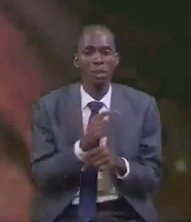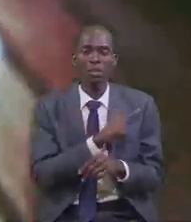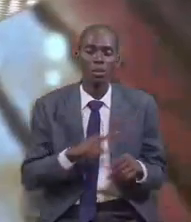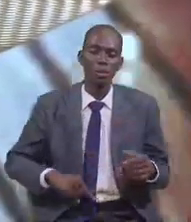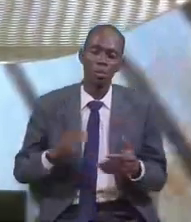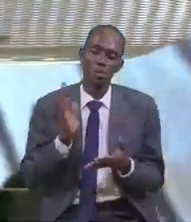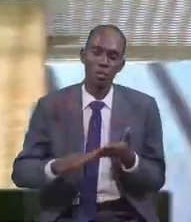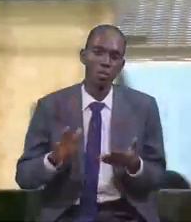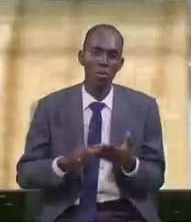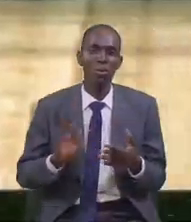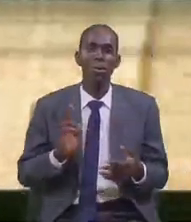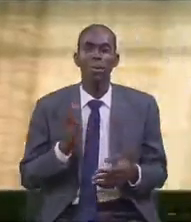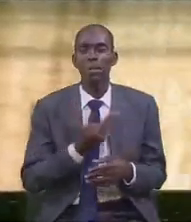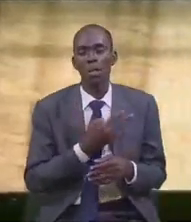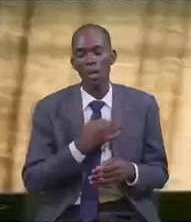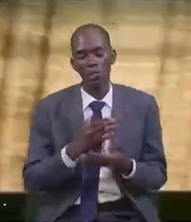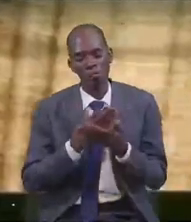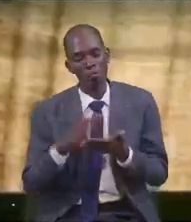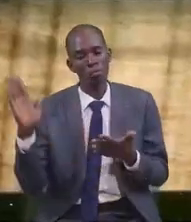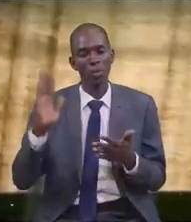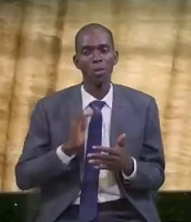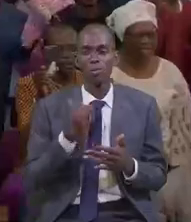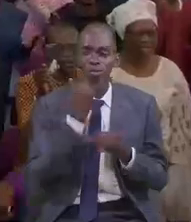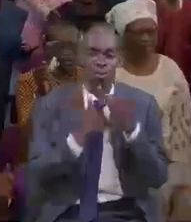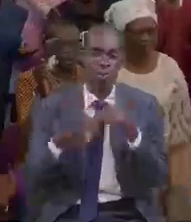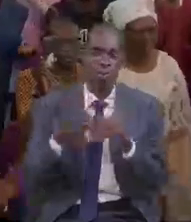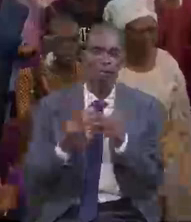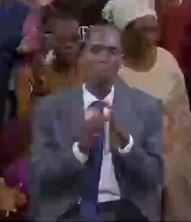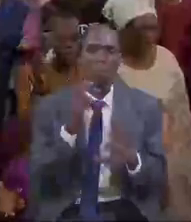Seigneur nous pardonner au nom de Jésus-Christ.